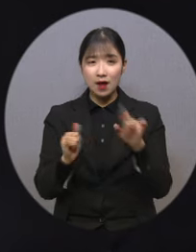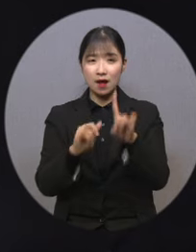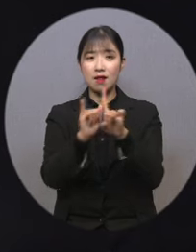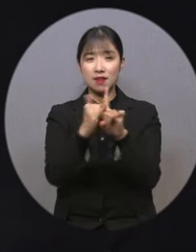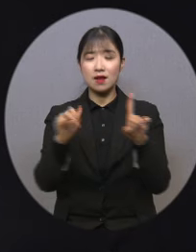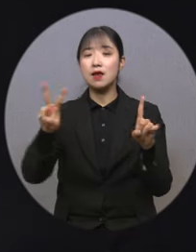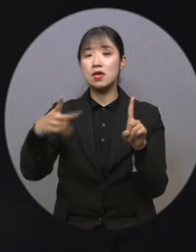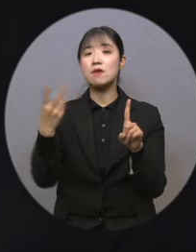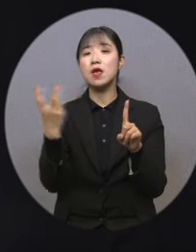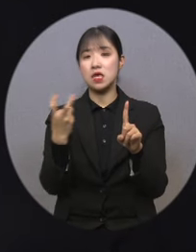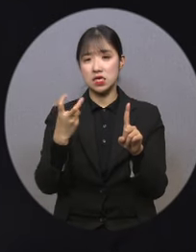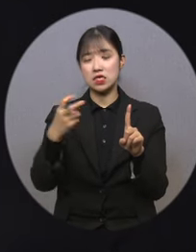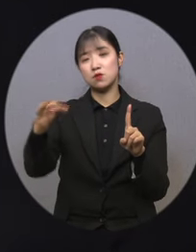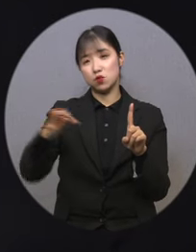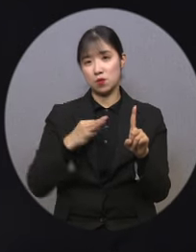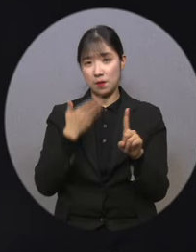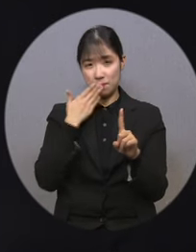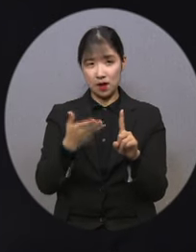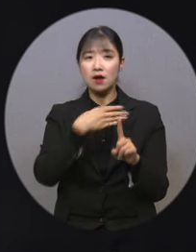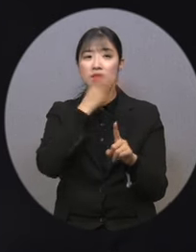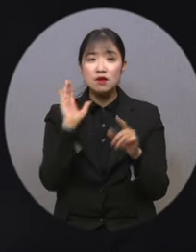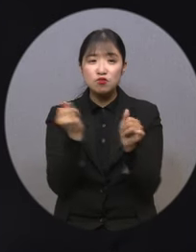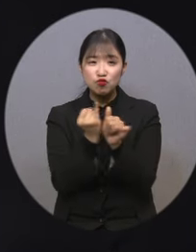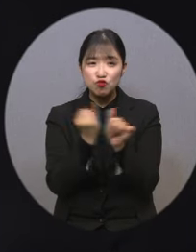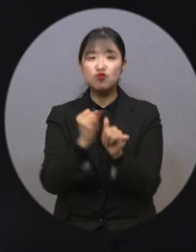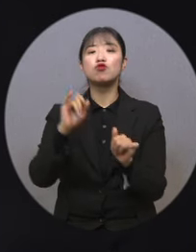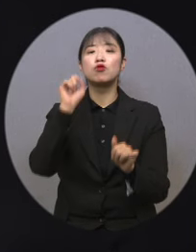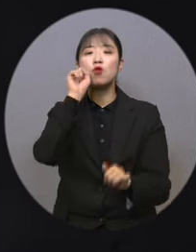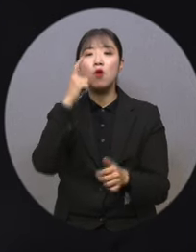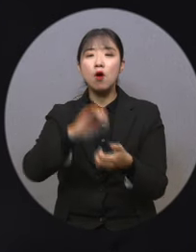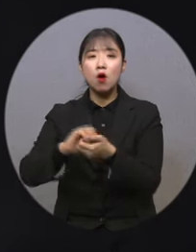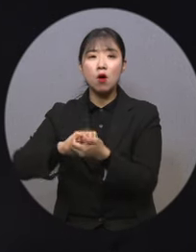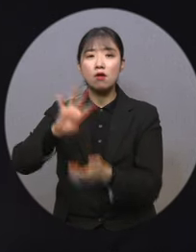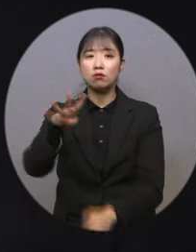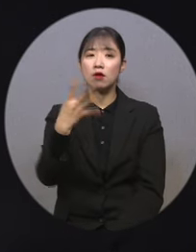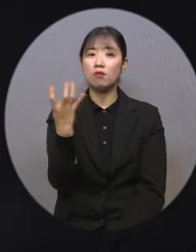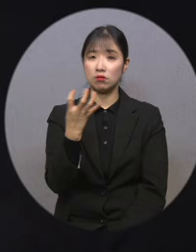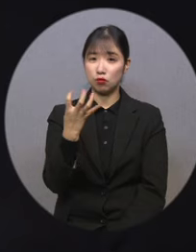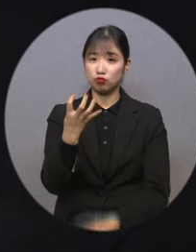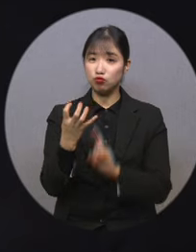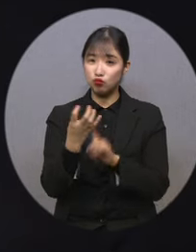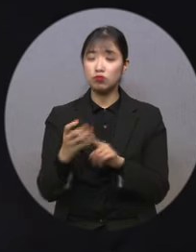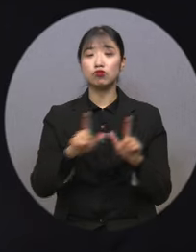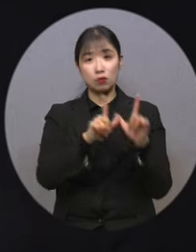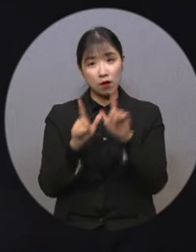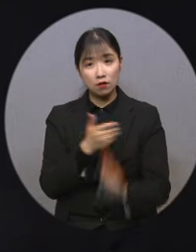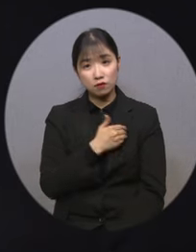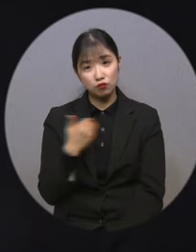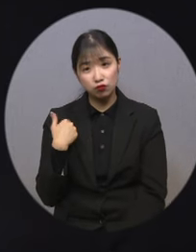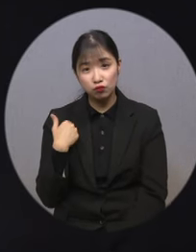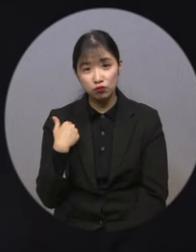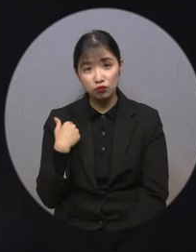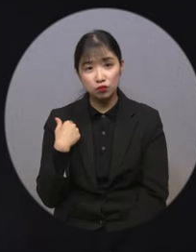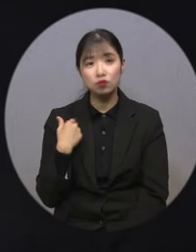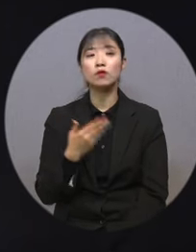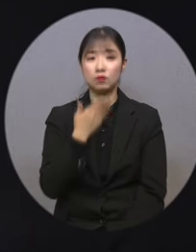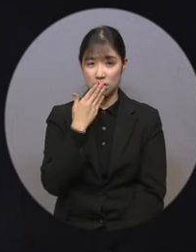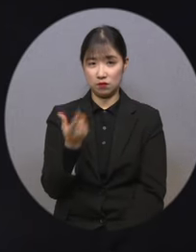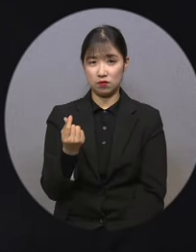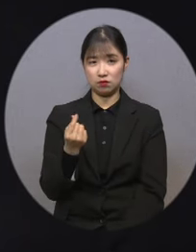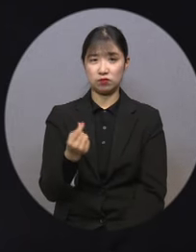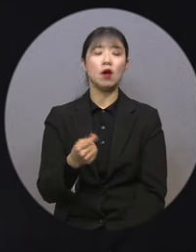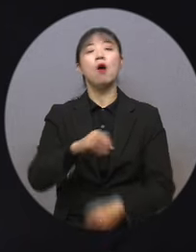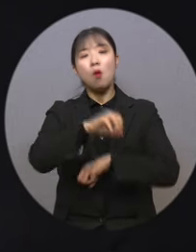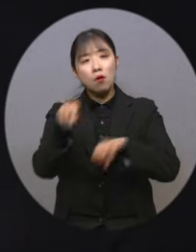나오니까 늙은 부부들이 440이 나와요. 매월. 생활이 못할까요? 오히려